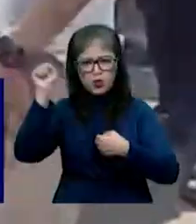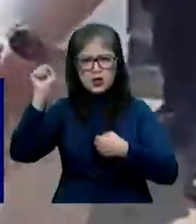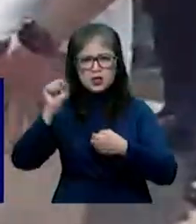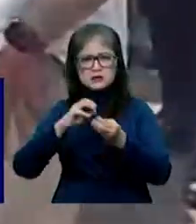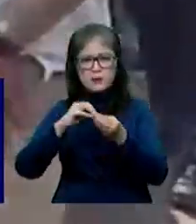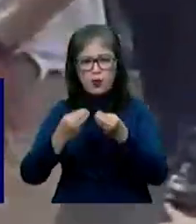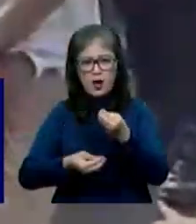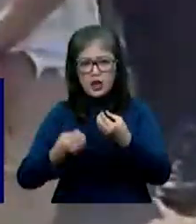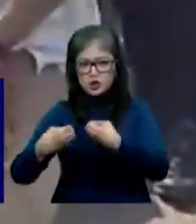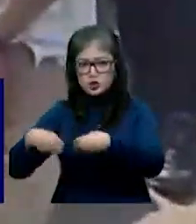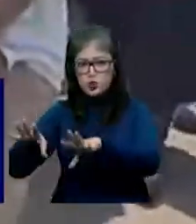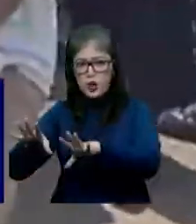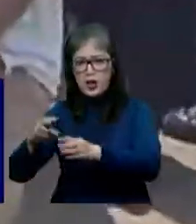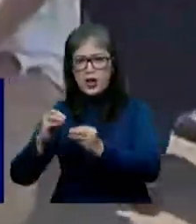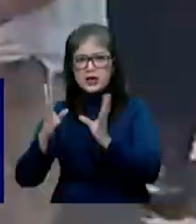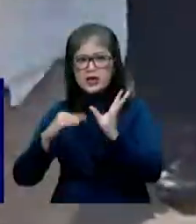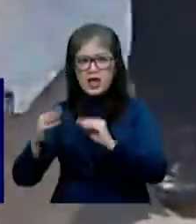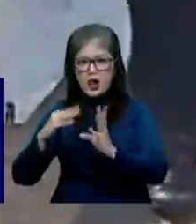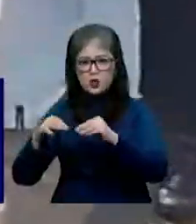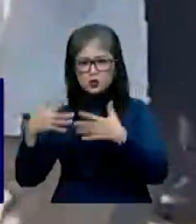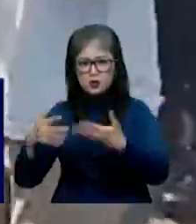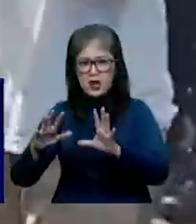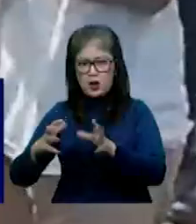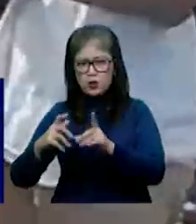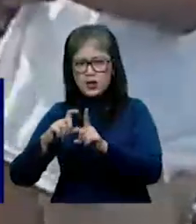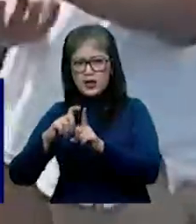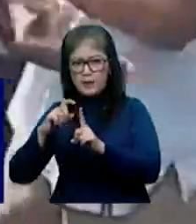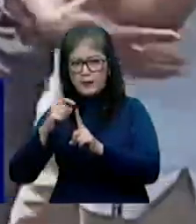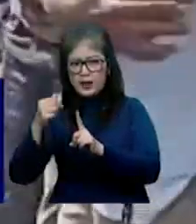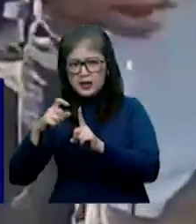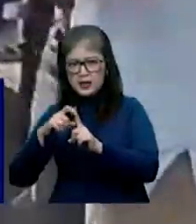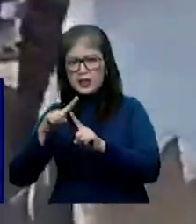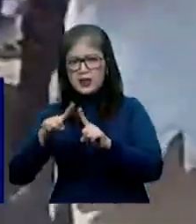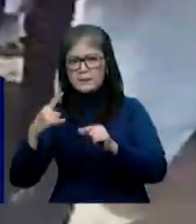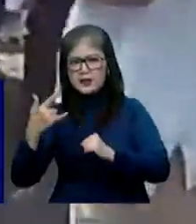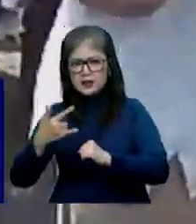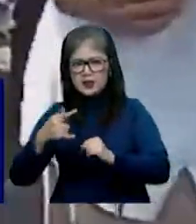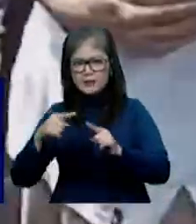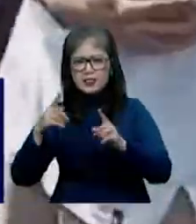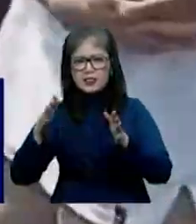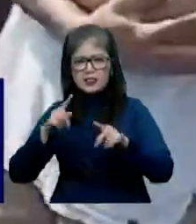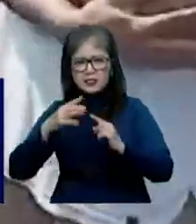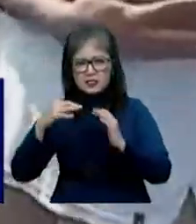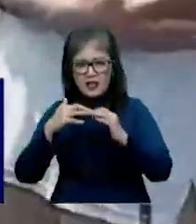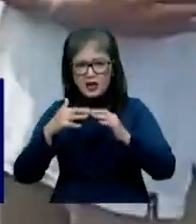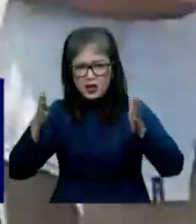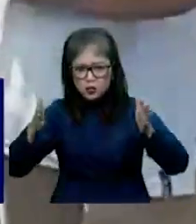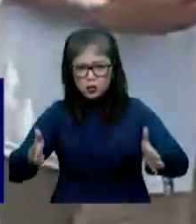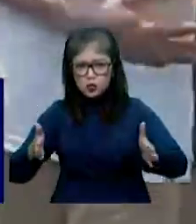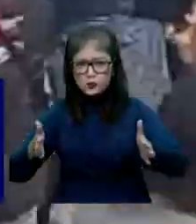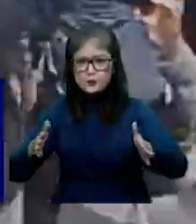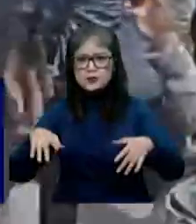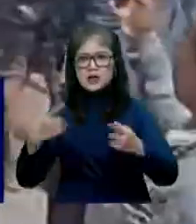dengan DPRD Lebak, namun penutupan perlintasan kereta sebidang tetap berlanjut hingga akhirnya dibongkar paksa oleh para pedagang.